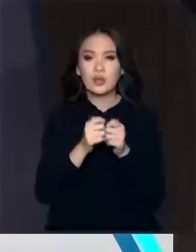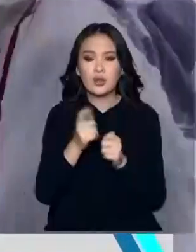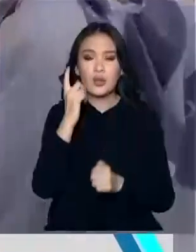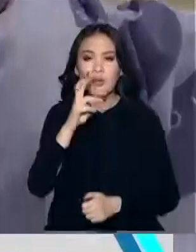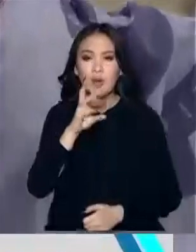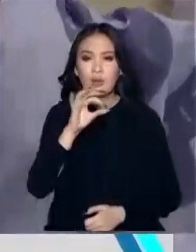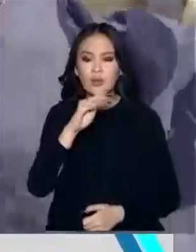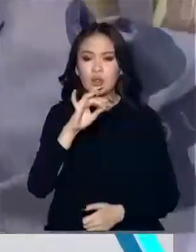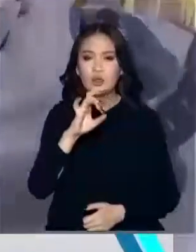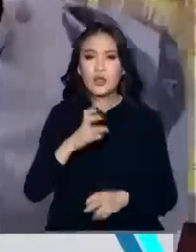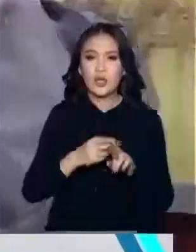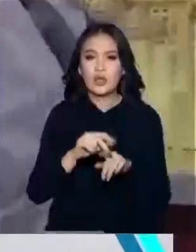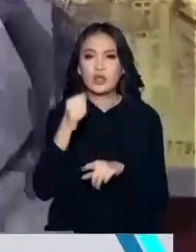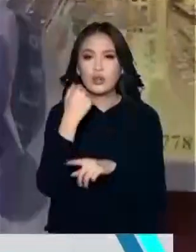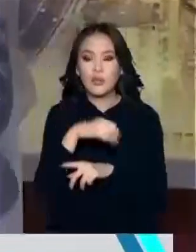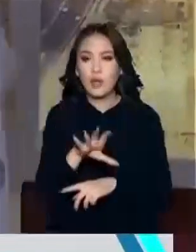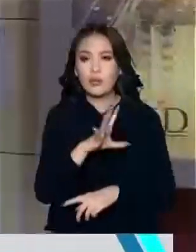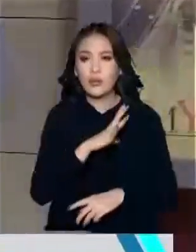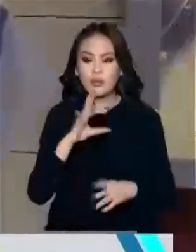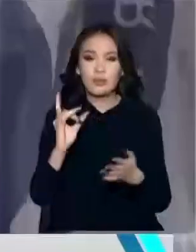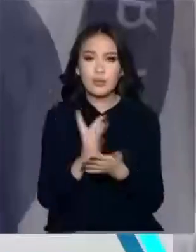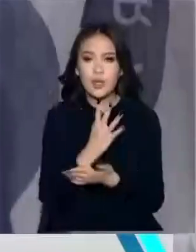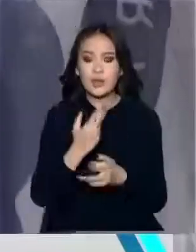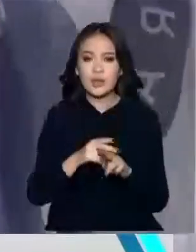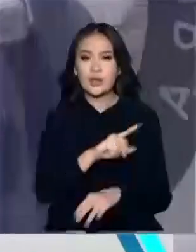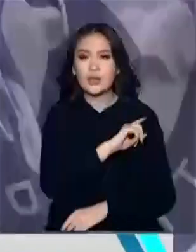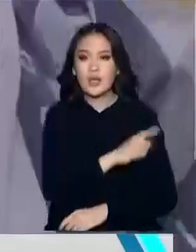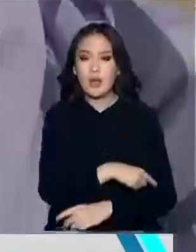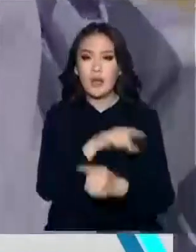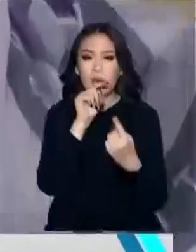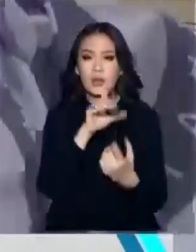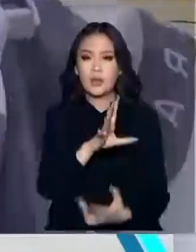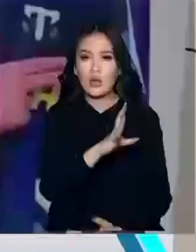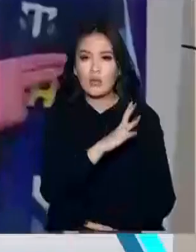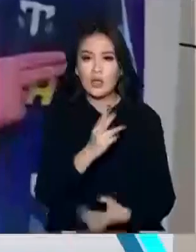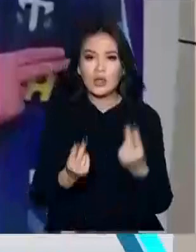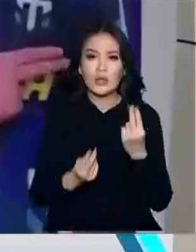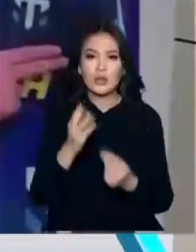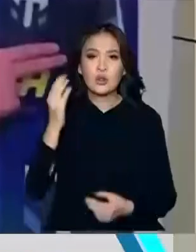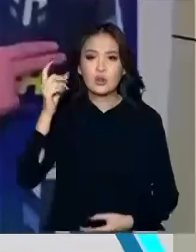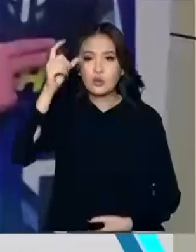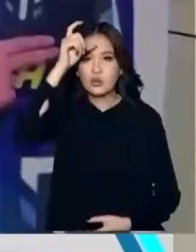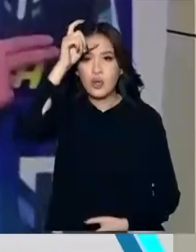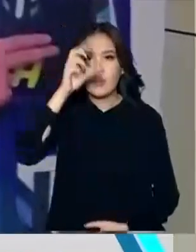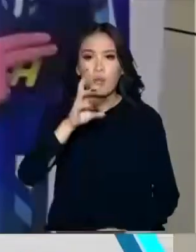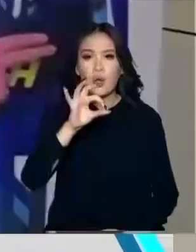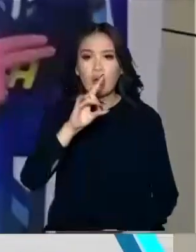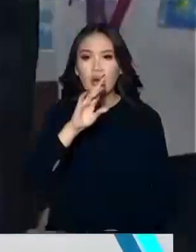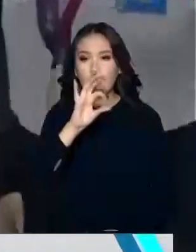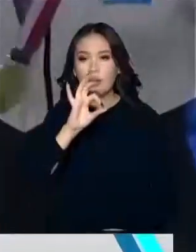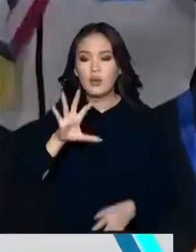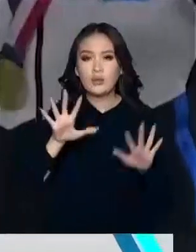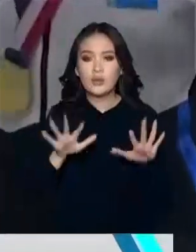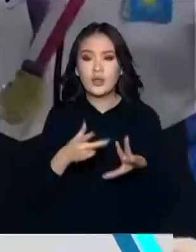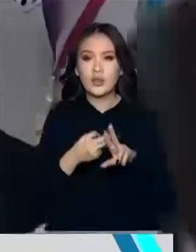Mobile. Чемпионат такого уровня проводится впервые. Сильными противниками казахстанцев были игроки из Турции, Марокко, Саудовской Аравии.